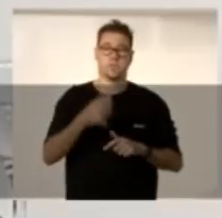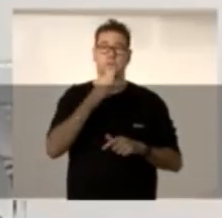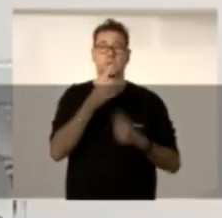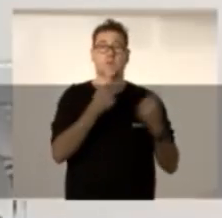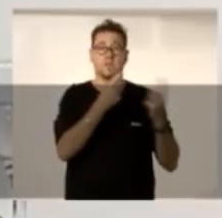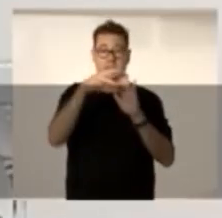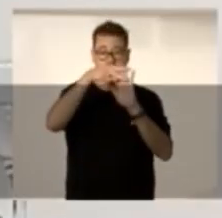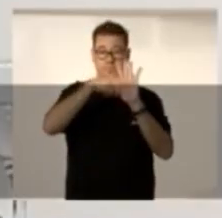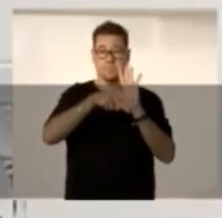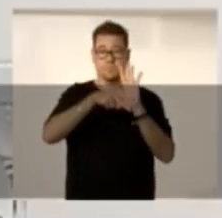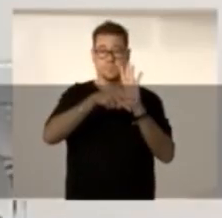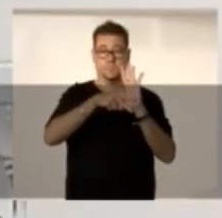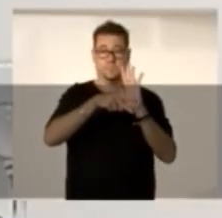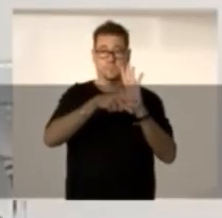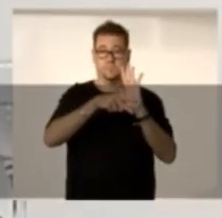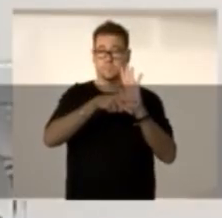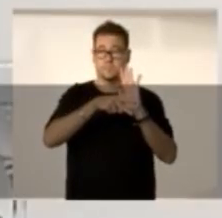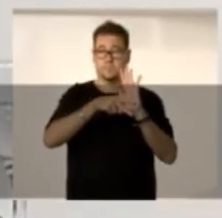falta aquestes mesures